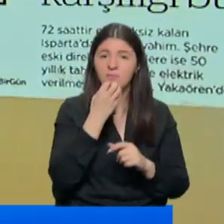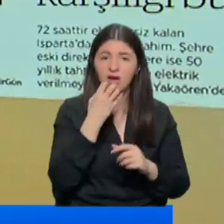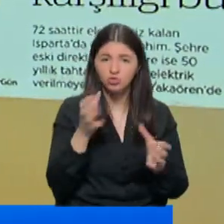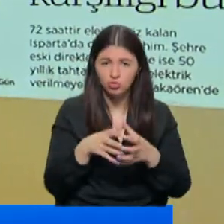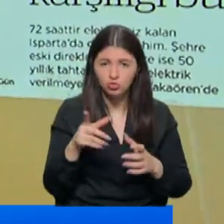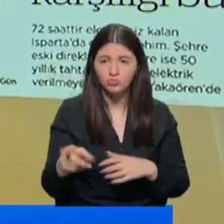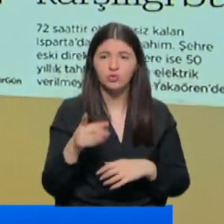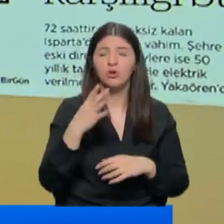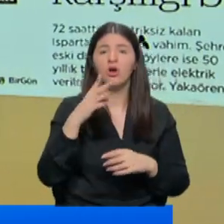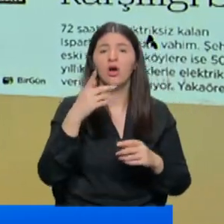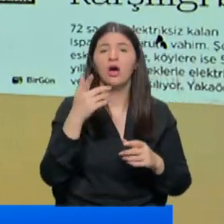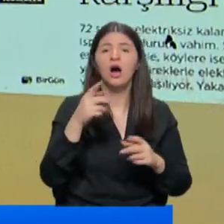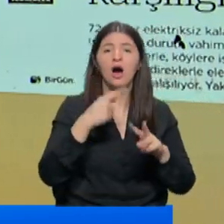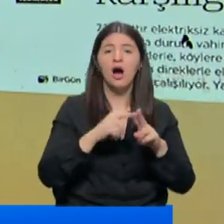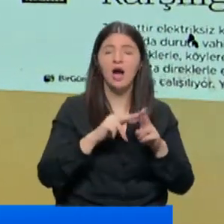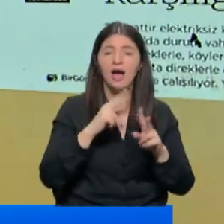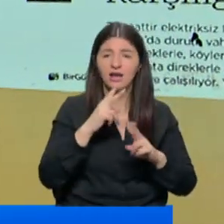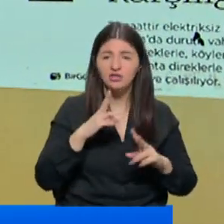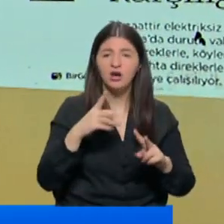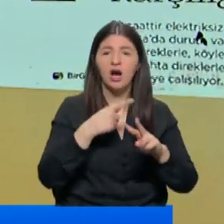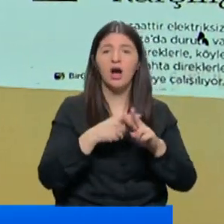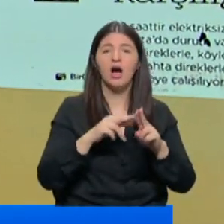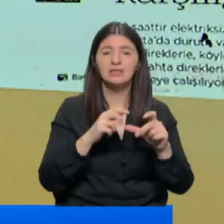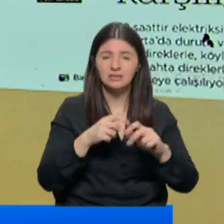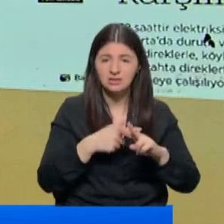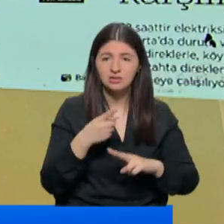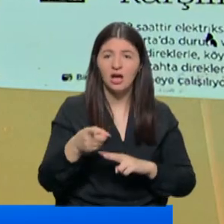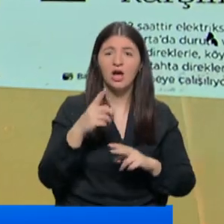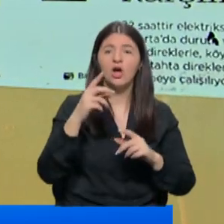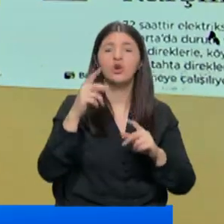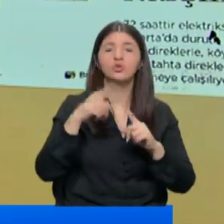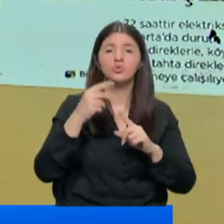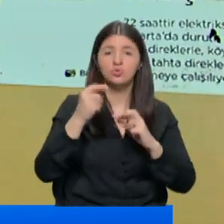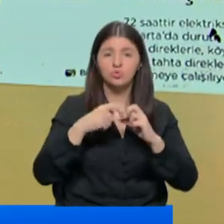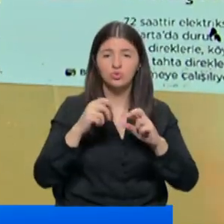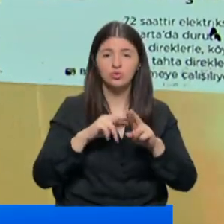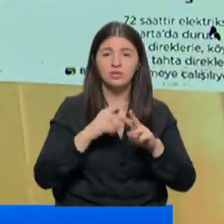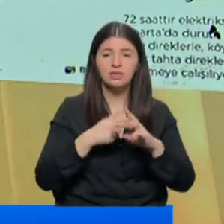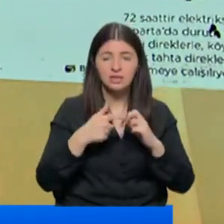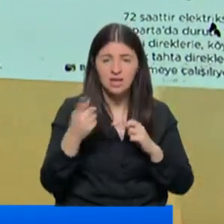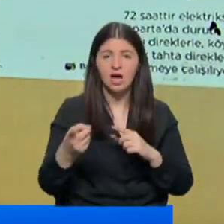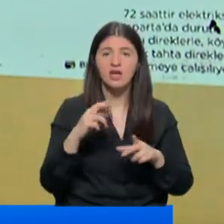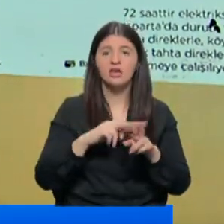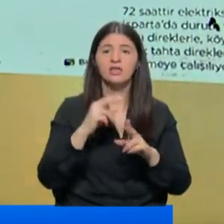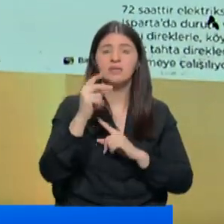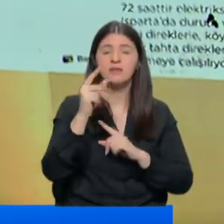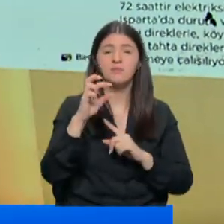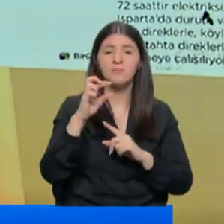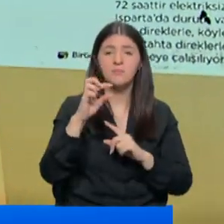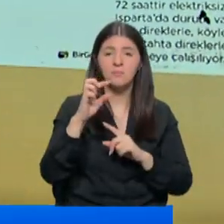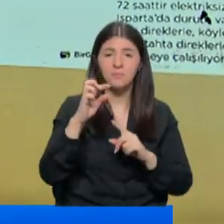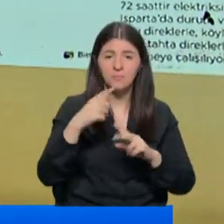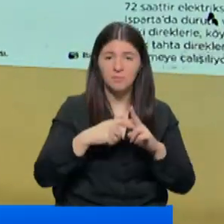akenerji Çalık bakayım Aksaç alıp Kiler Türkerler eksiğim Axa Kipaş Kayseri